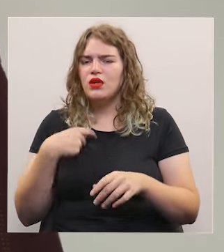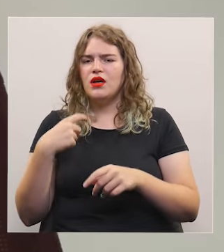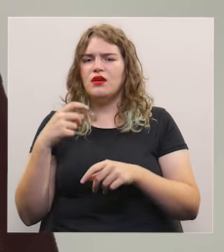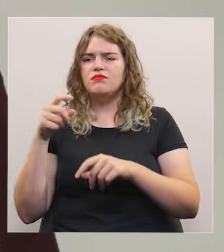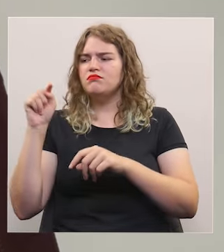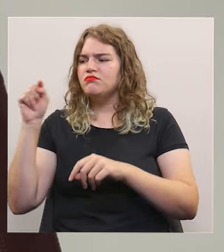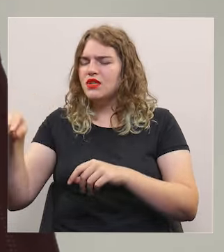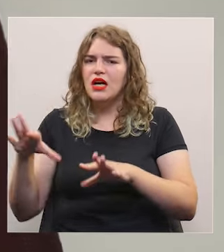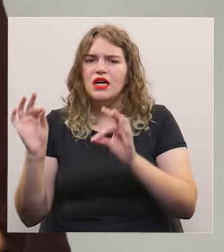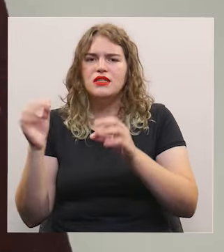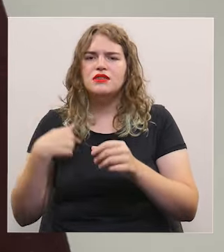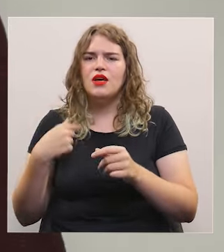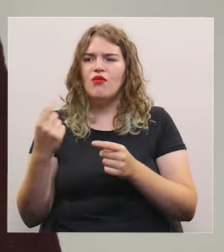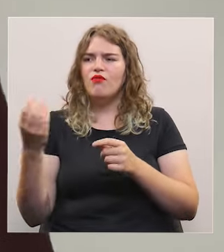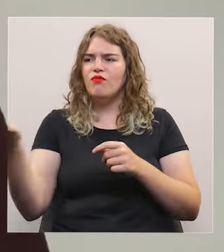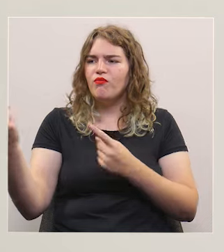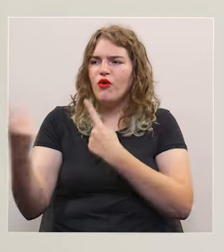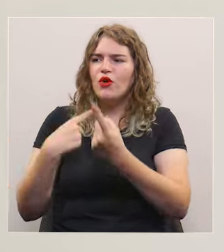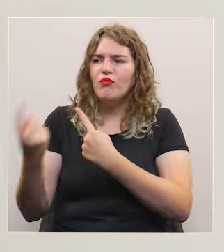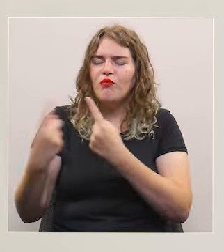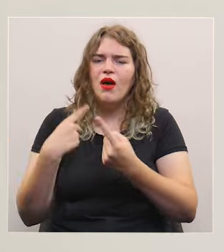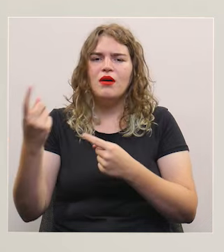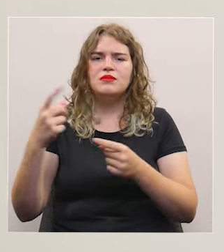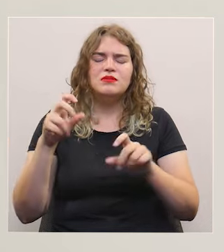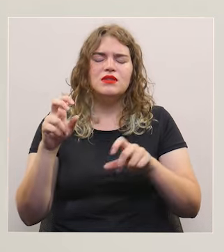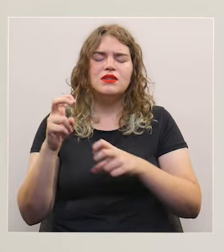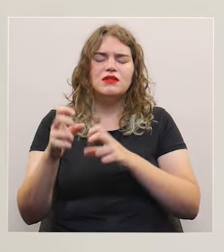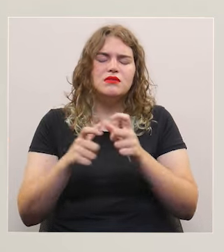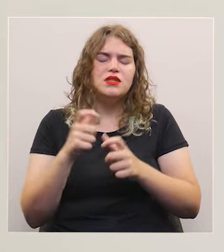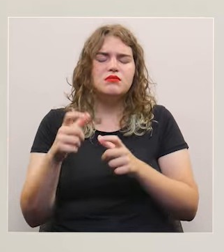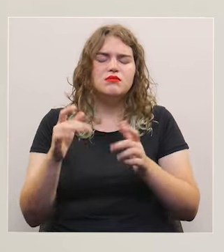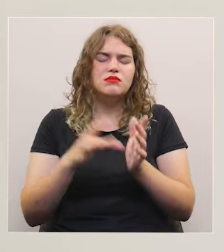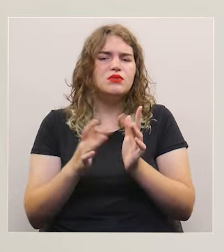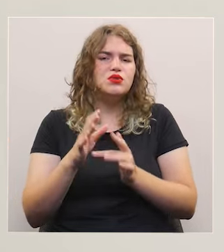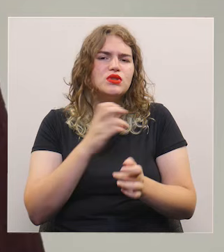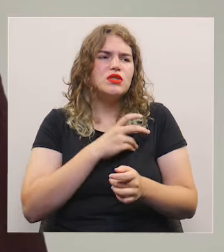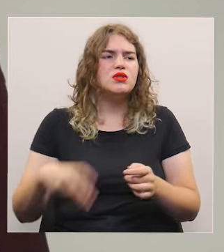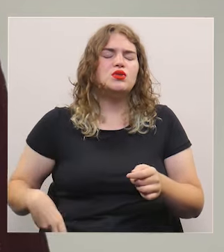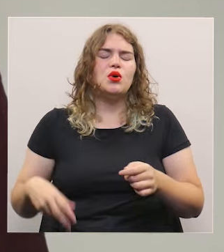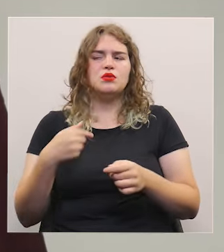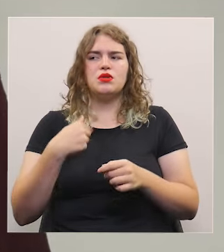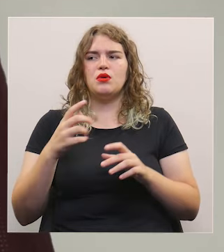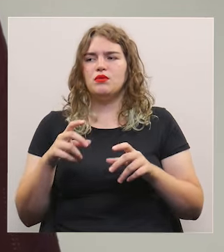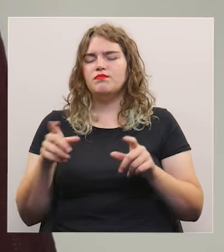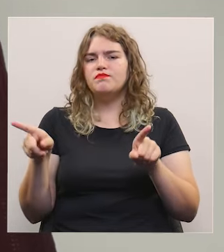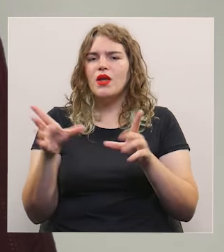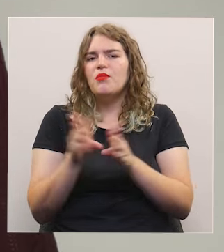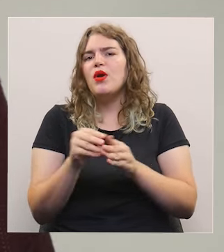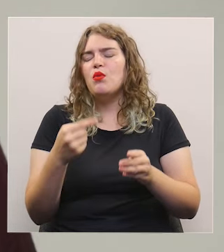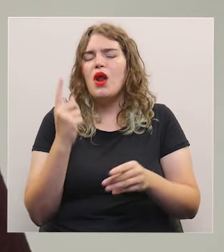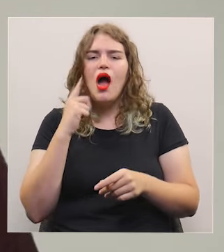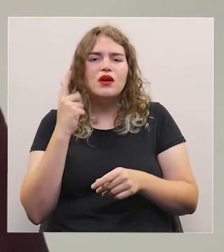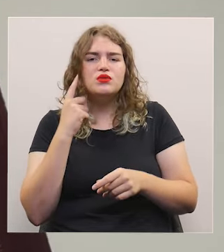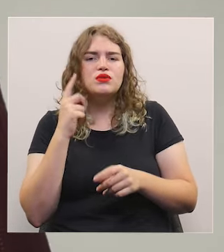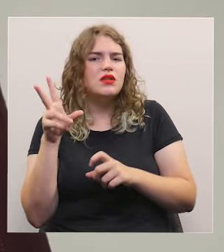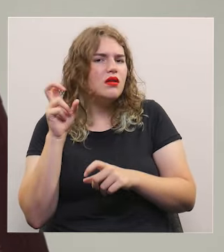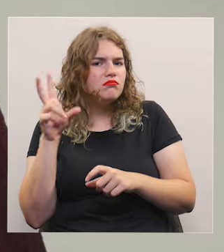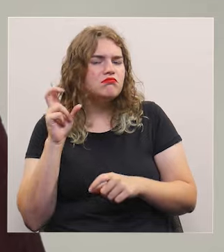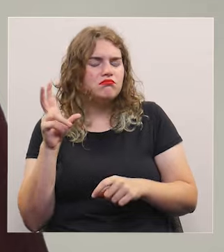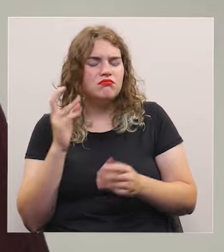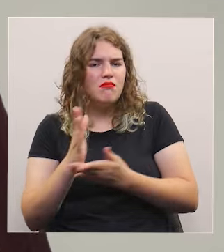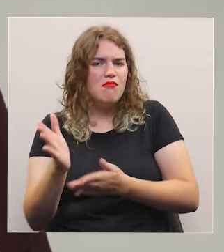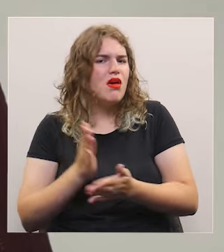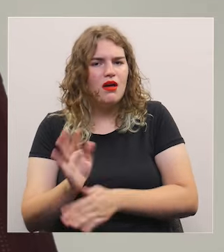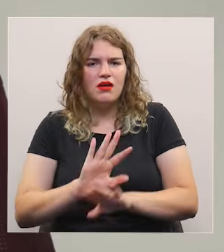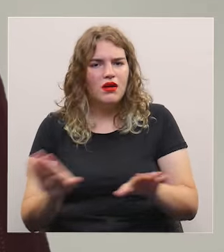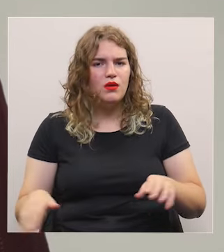Mureș și ne vorbea de Iisus Hristos. Îi vorbea lui, dar eu eram acolo în cameră. Da. Și eu stăteam și ascultam. Ei erau acolo și eu mai retrasă, dar stăteam